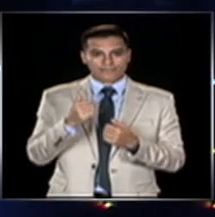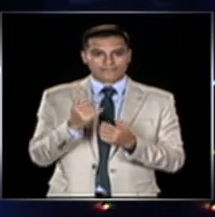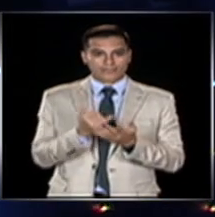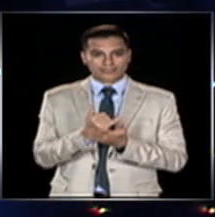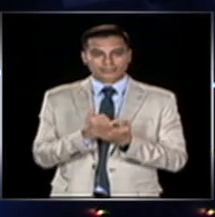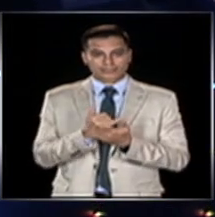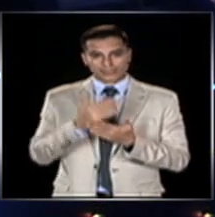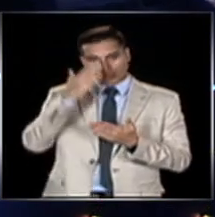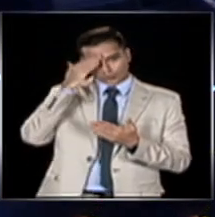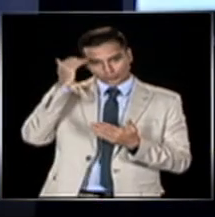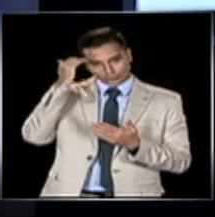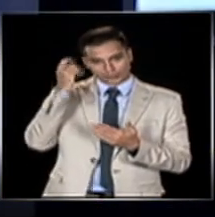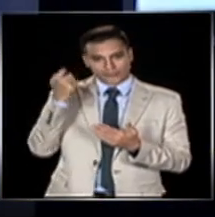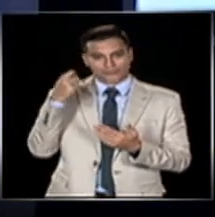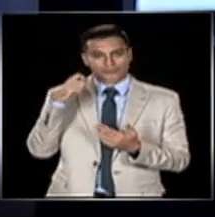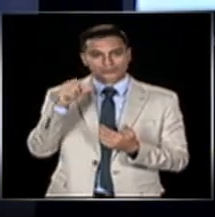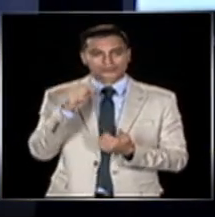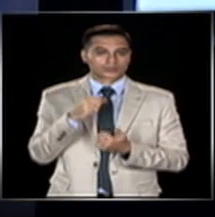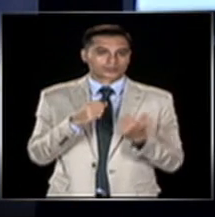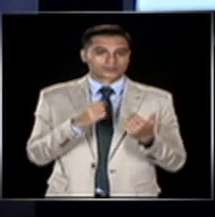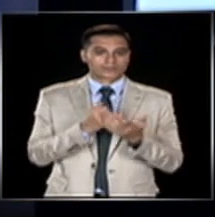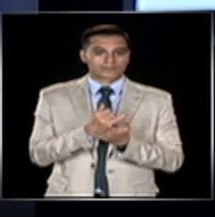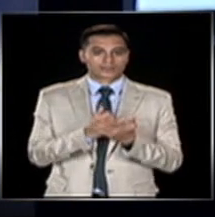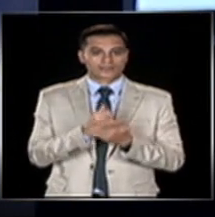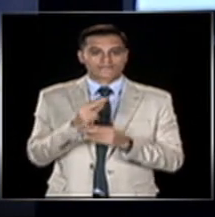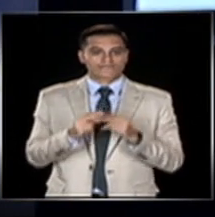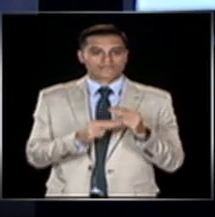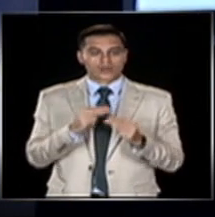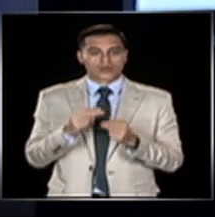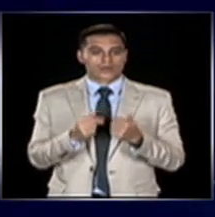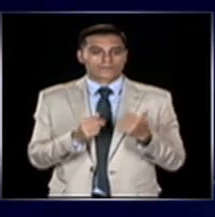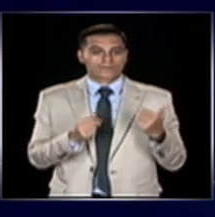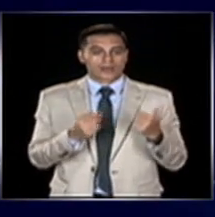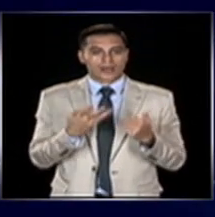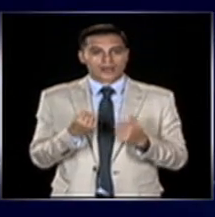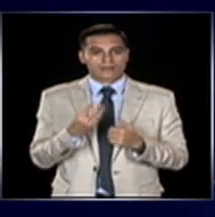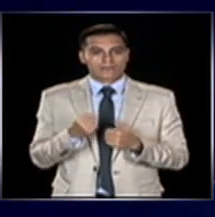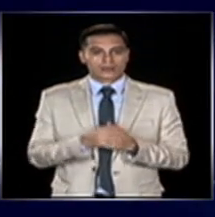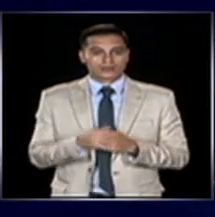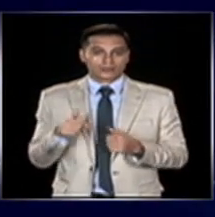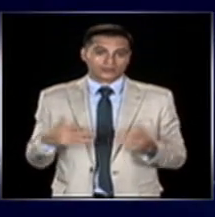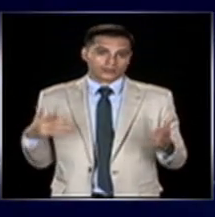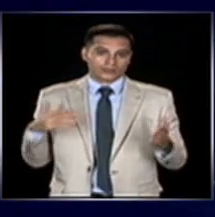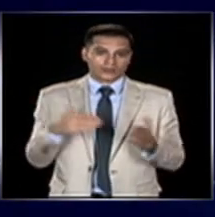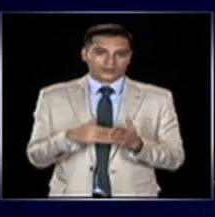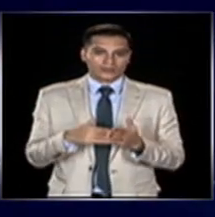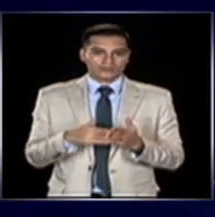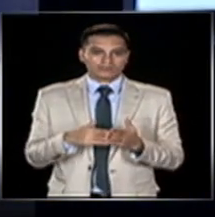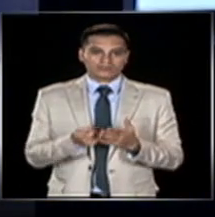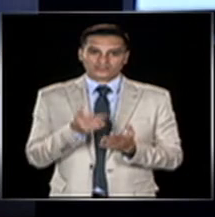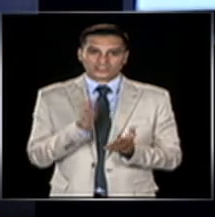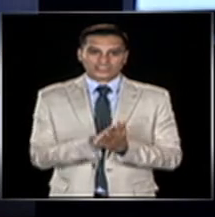95، جمال عبد الناصر العسكرية الفيوم 40. آخر فقرة